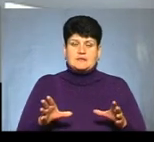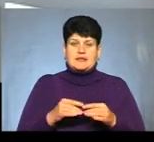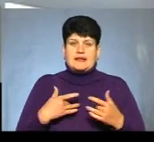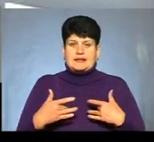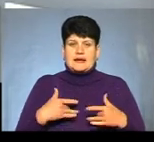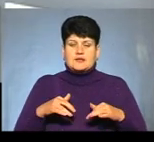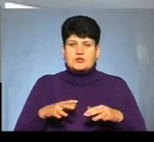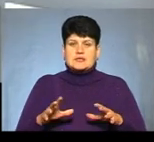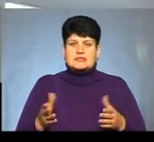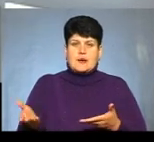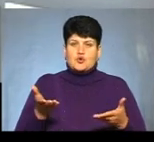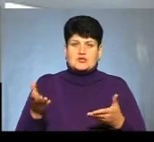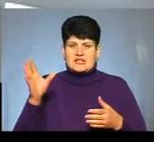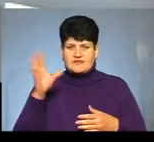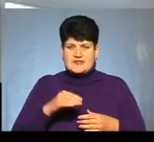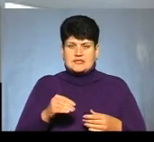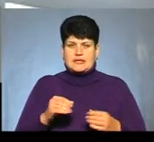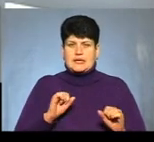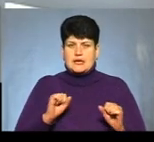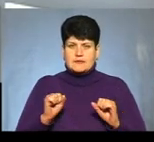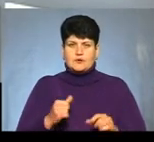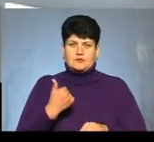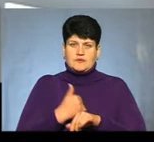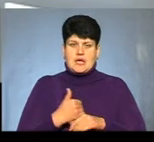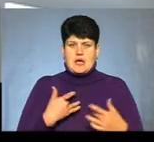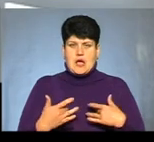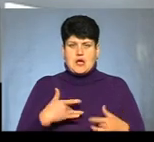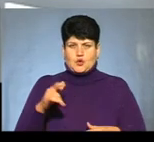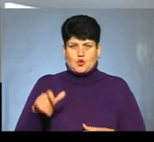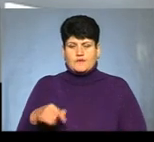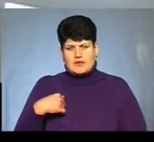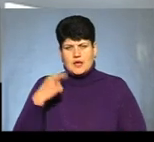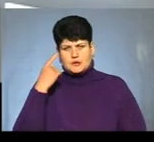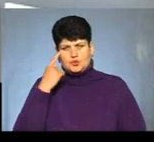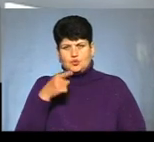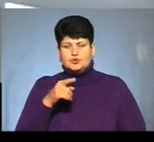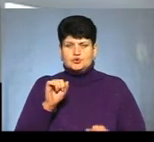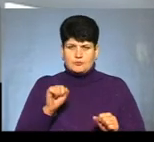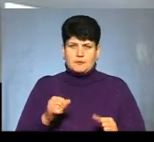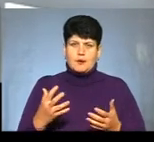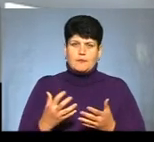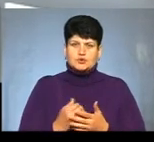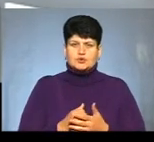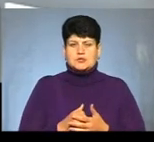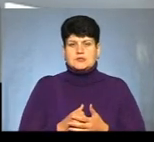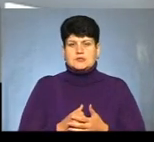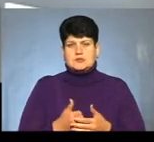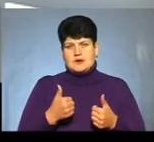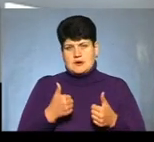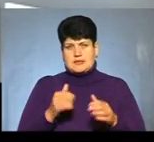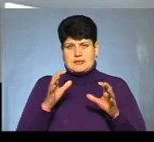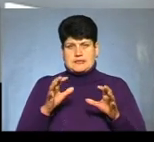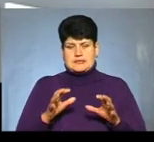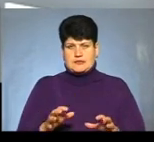спілки театральних діячів у Києві, запросили всіх керівників і провідних акторів, я думаю, що тоді би був і міг би получитися не